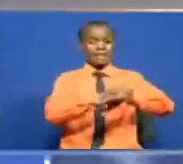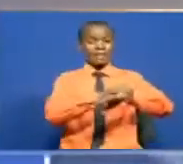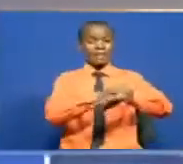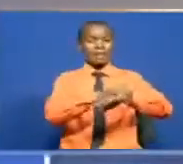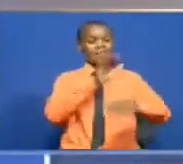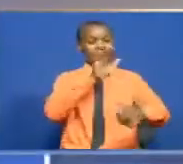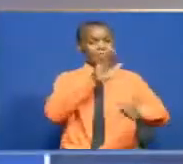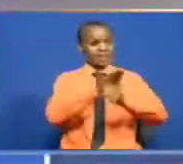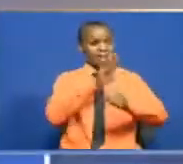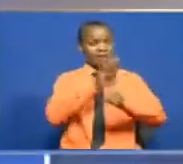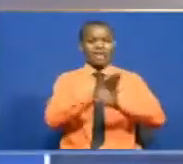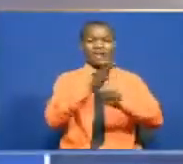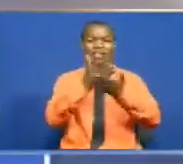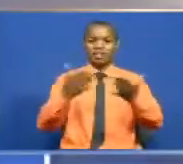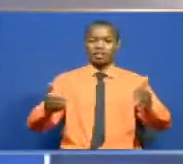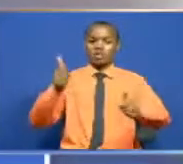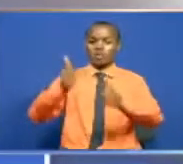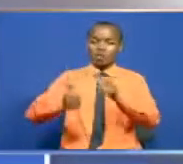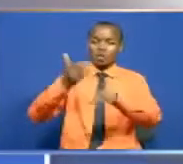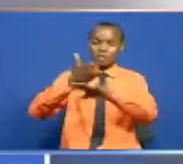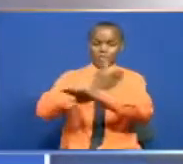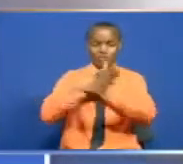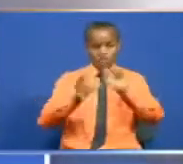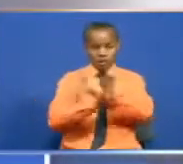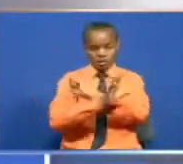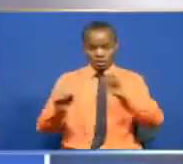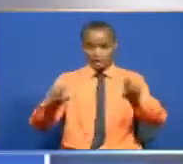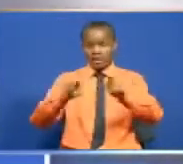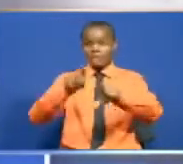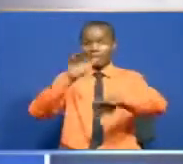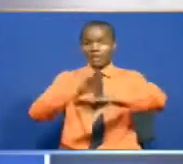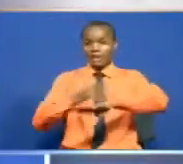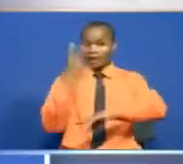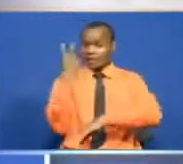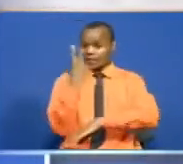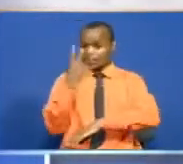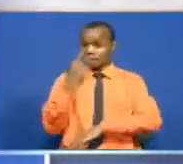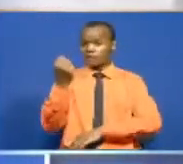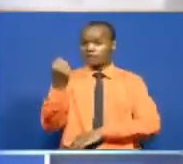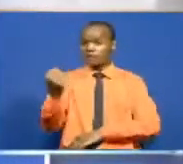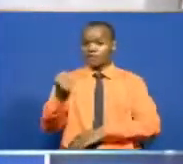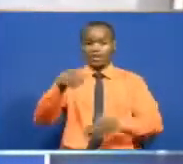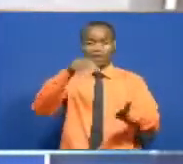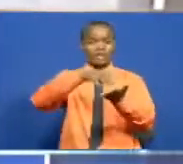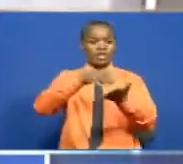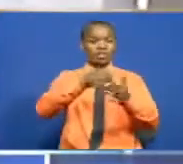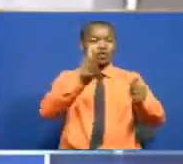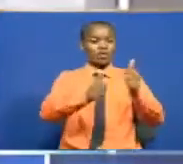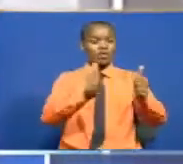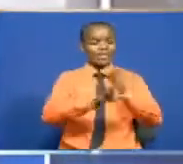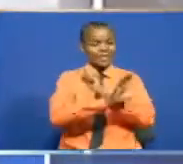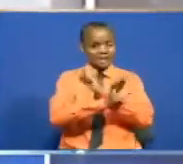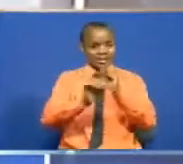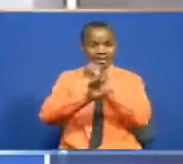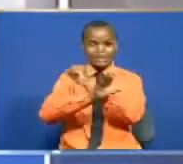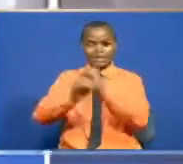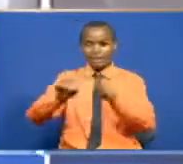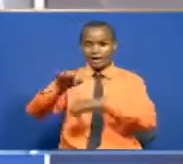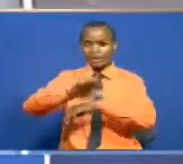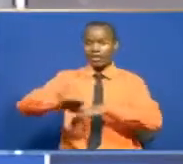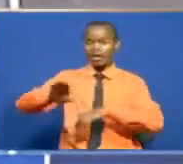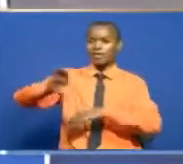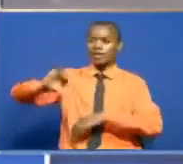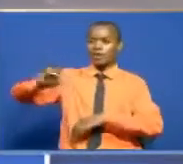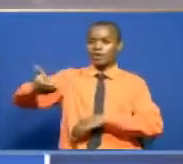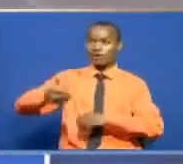isiyojulikana iliyokuwa imeibwa na kuwakamata washukiwa watano wanaoaminika kuhusika kwenye visa kadhaa vya wizi wa kimabavu